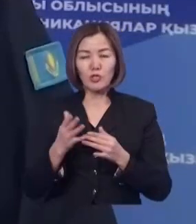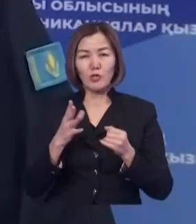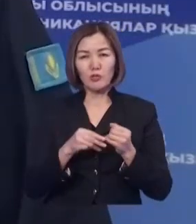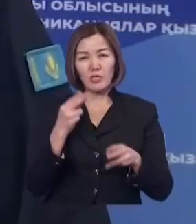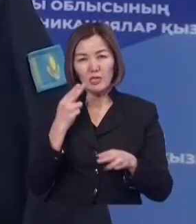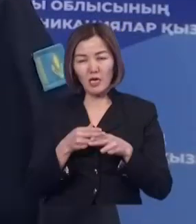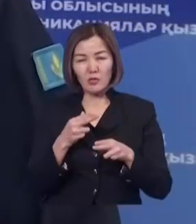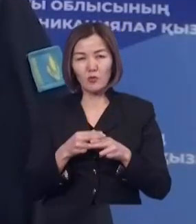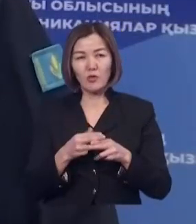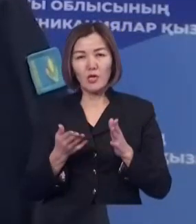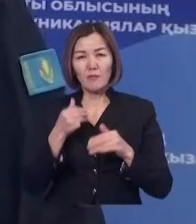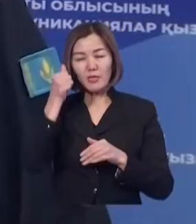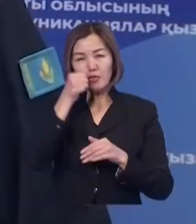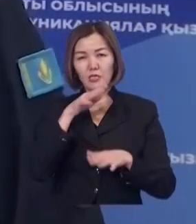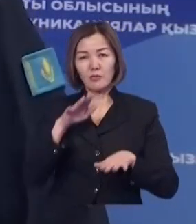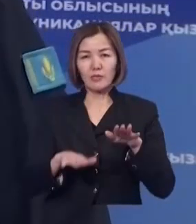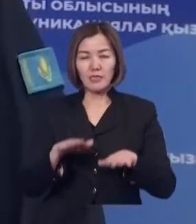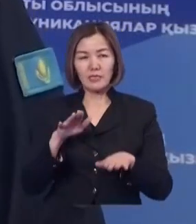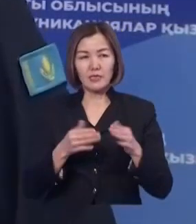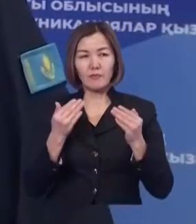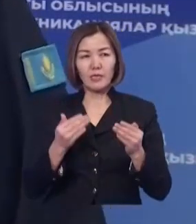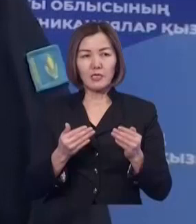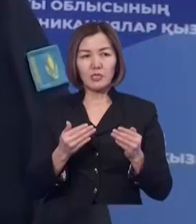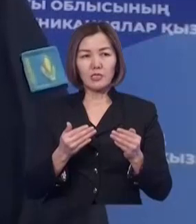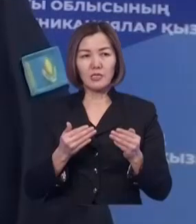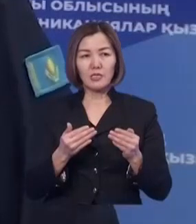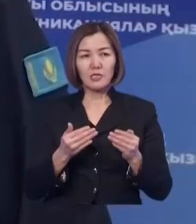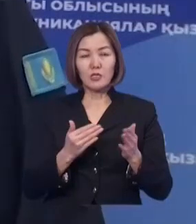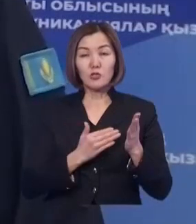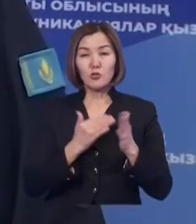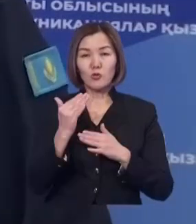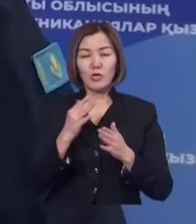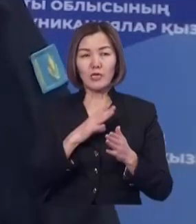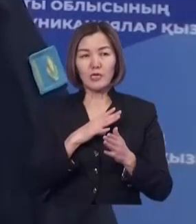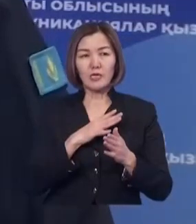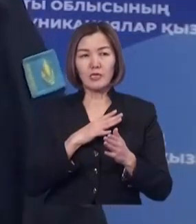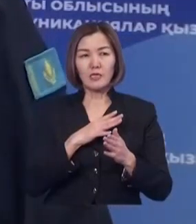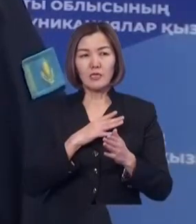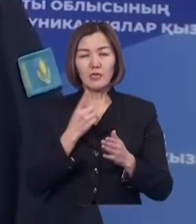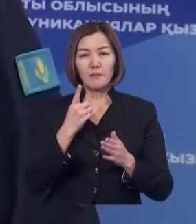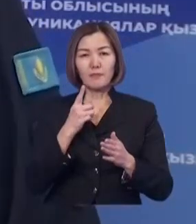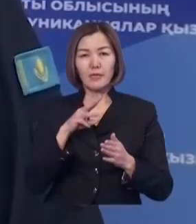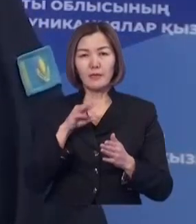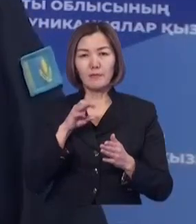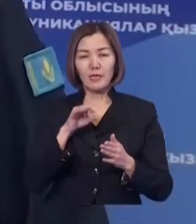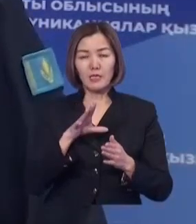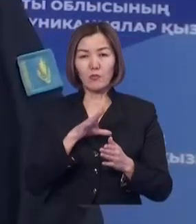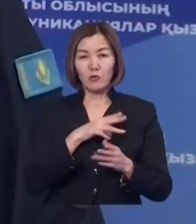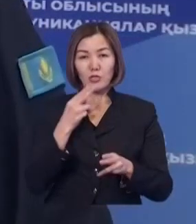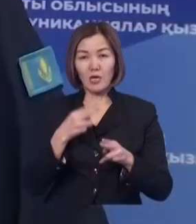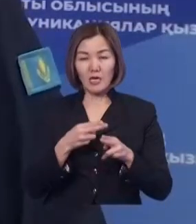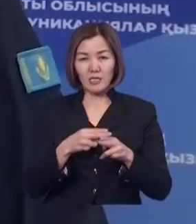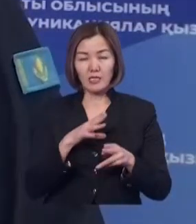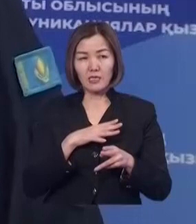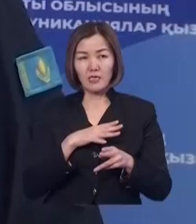бізде былтырғы жылмен салыстырған кезде биылғы жылы жоғары көрсеткіштер, былтырғы жылы 1 метрден астам болса, жердің қатуы биылғы